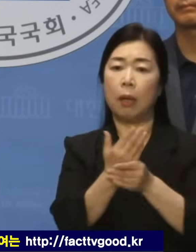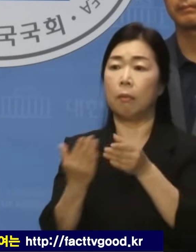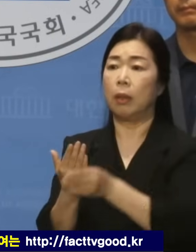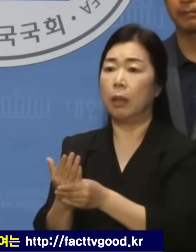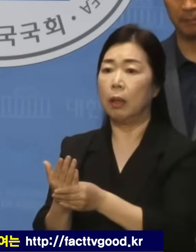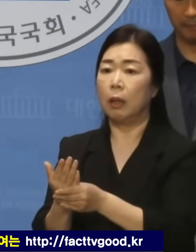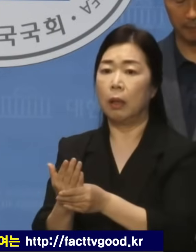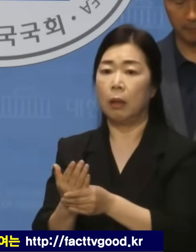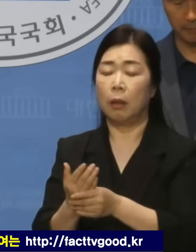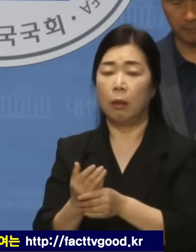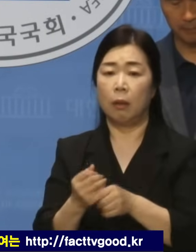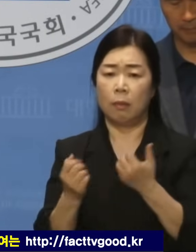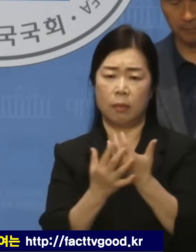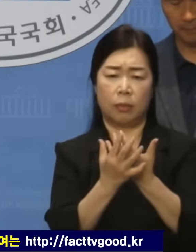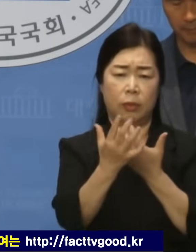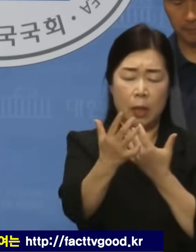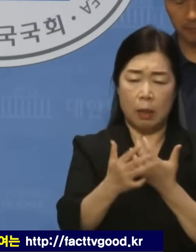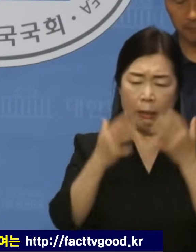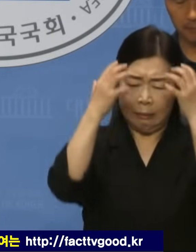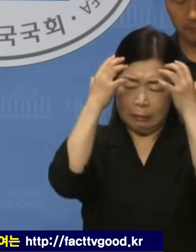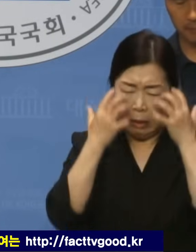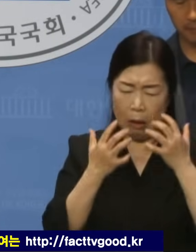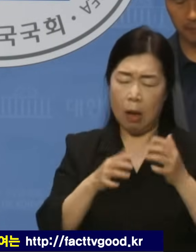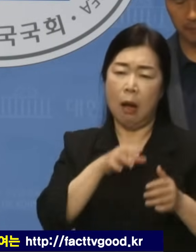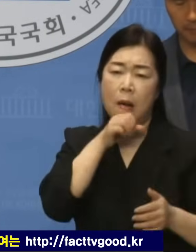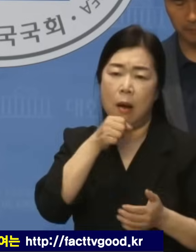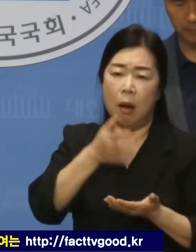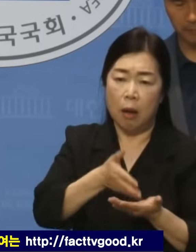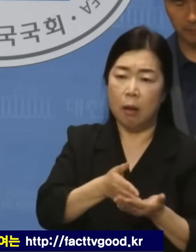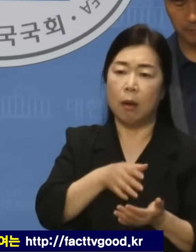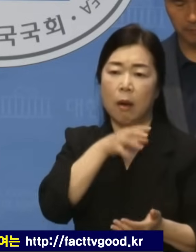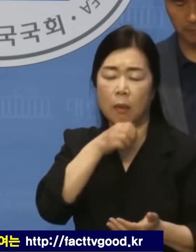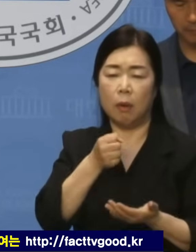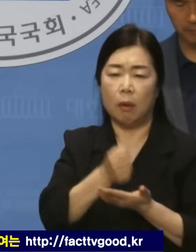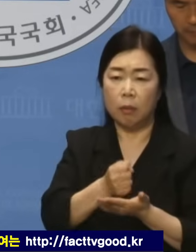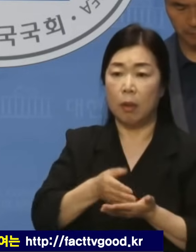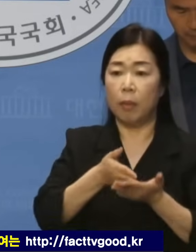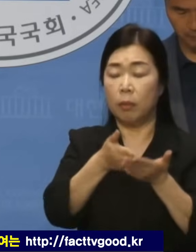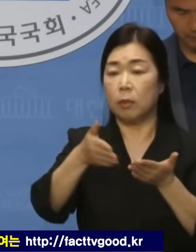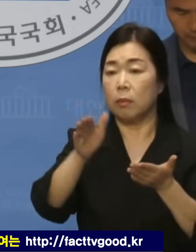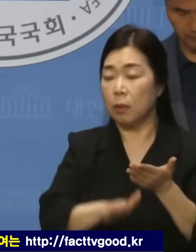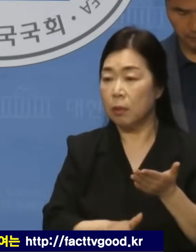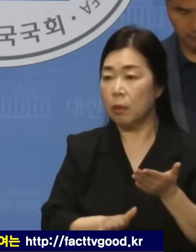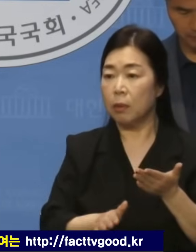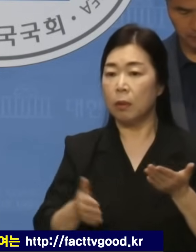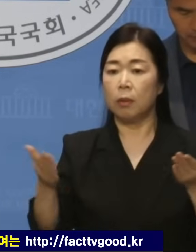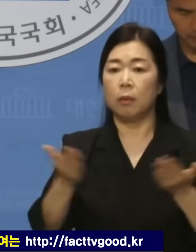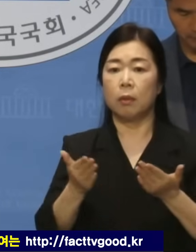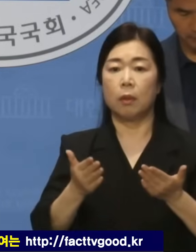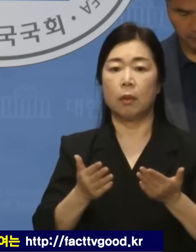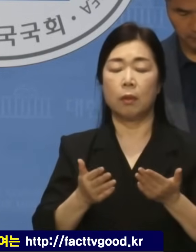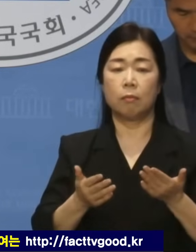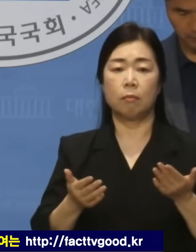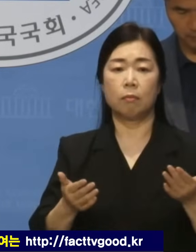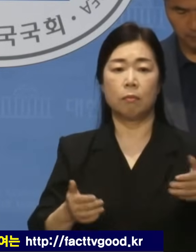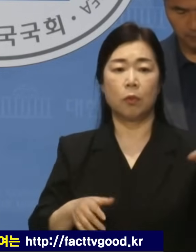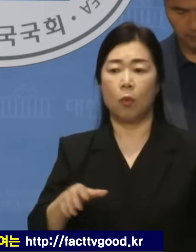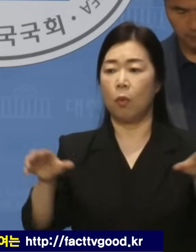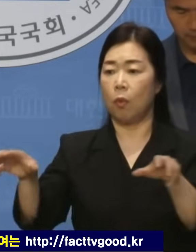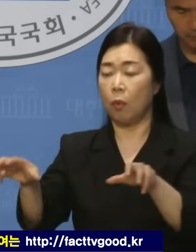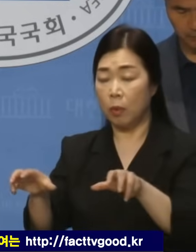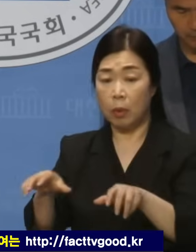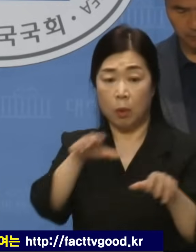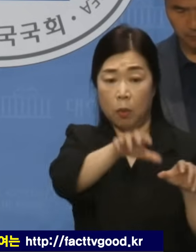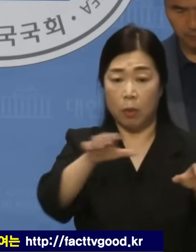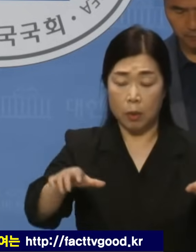참가자들이 온열질환을 호소했으나 클리닉 내 의료진들의 3교대 근무 체계는 무너졌고 의약품 등의